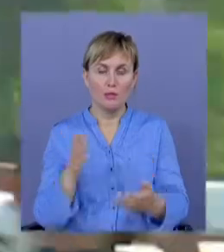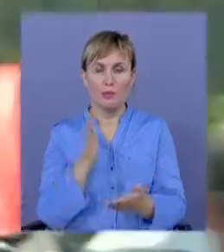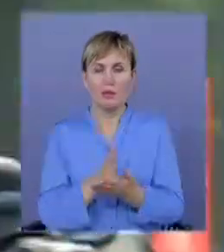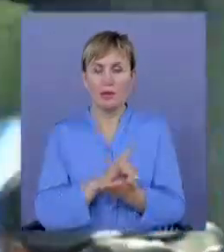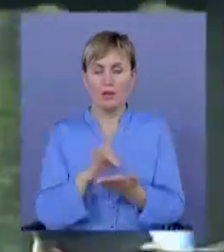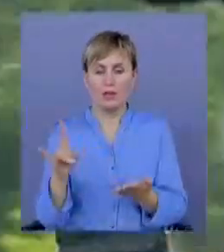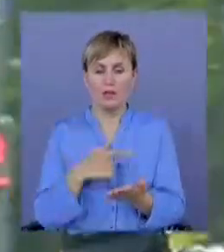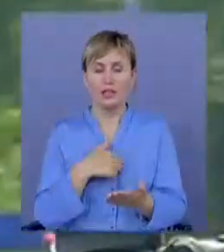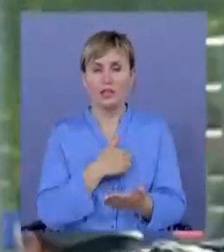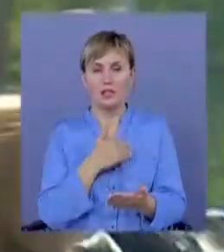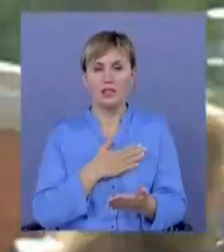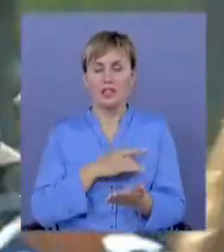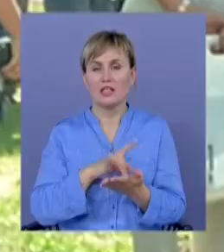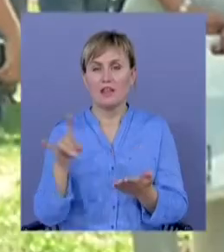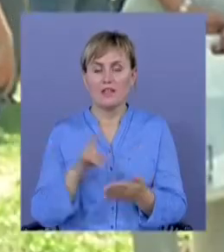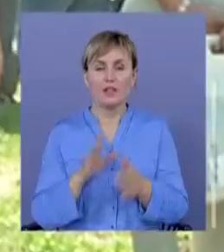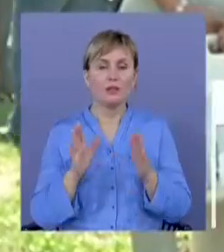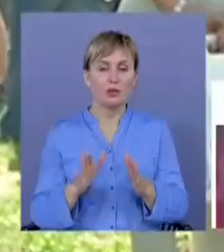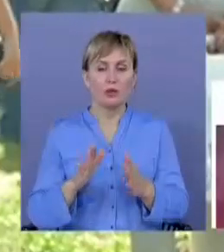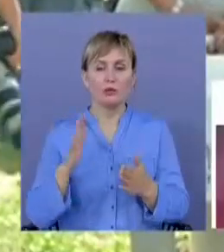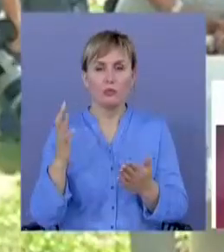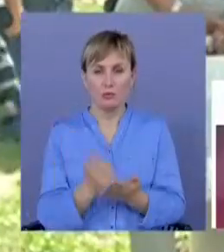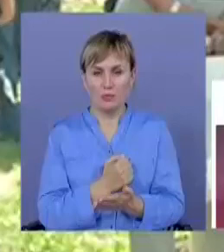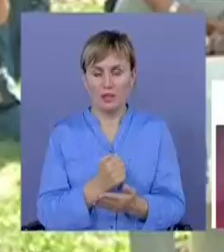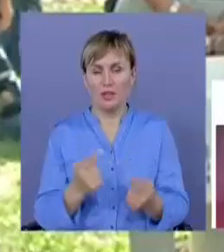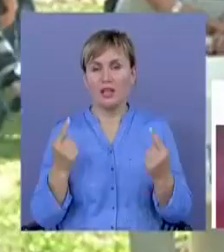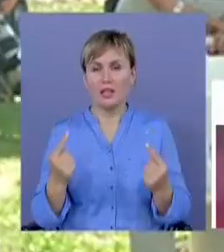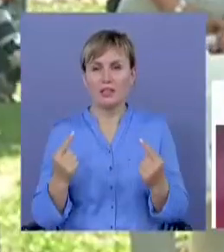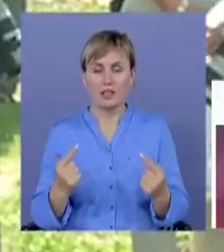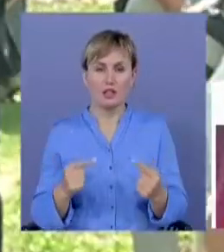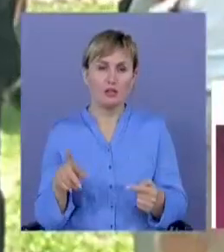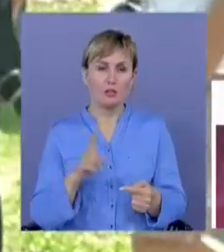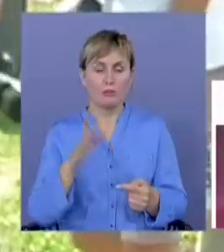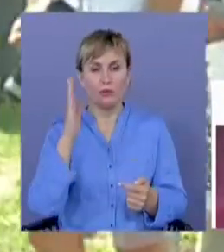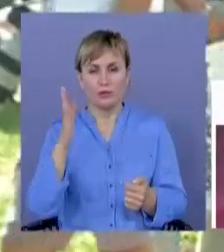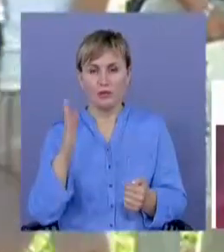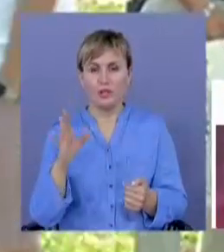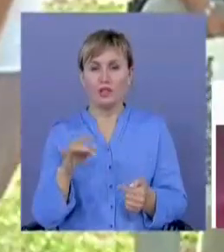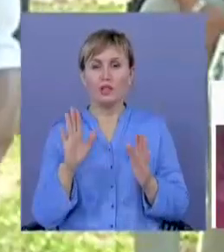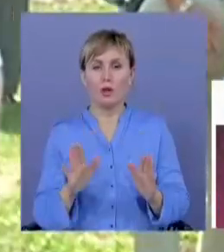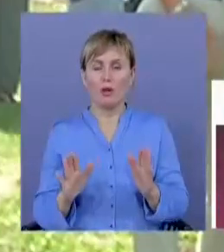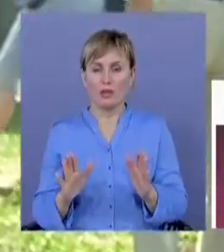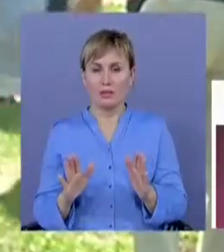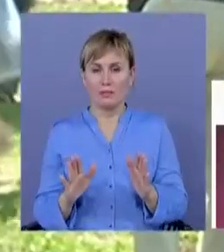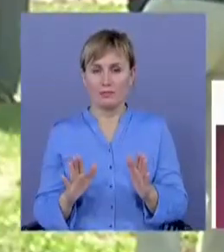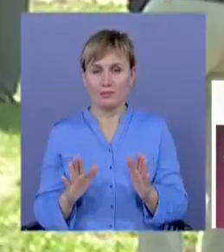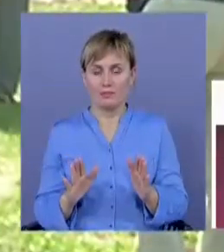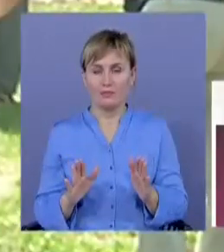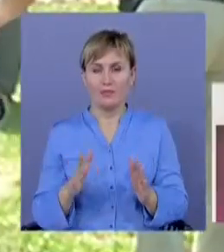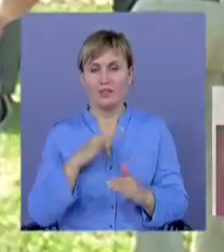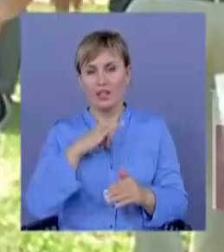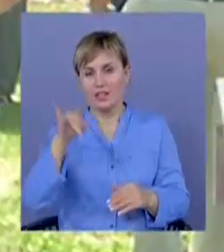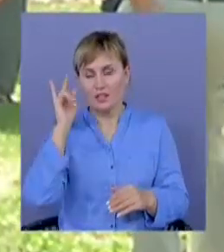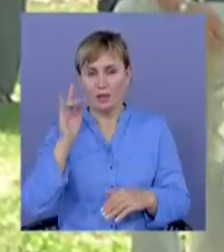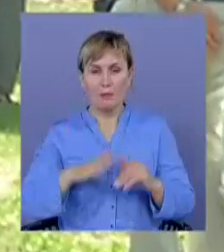Я желаю нашей авиации только успехов, грандиозных успехов в будущем. Не только в